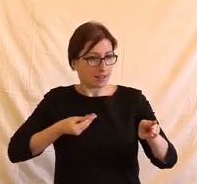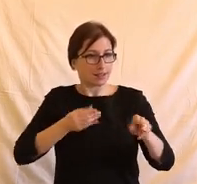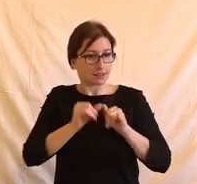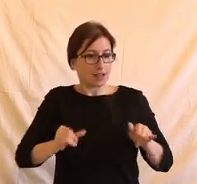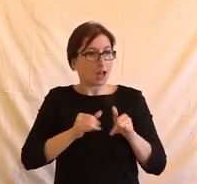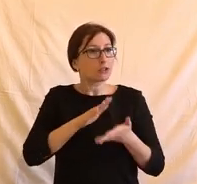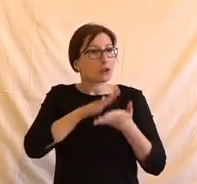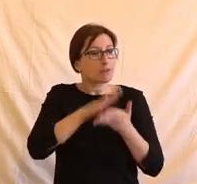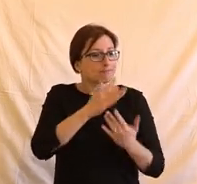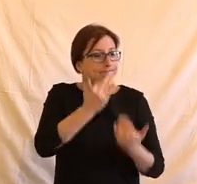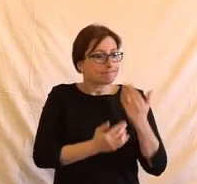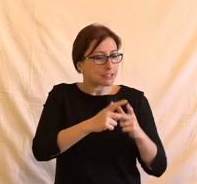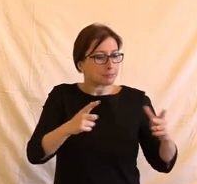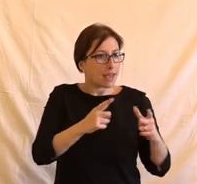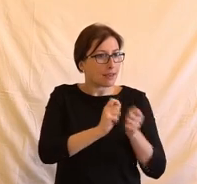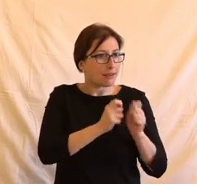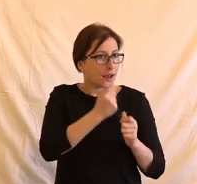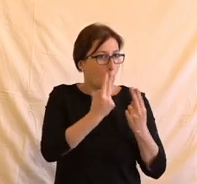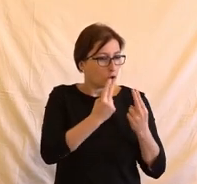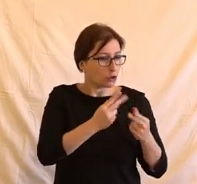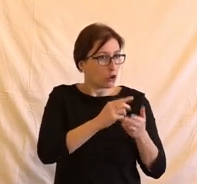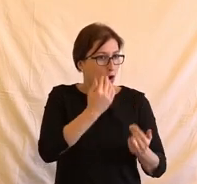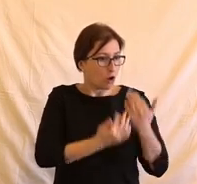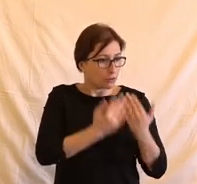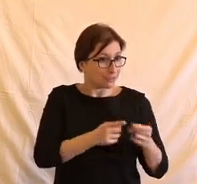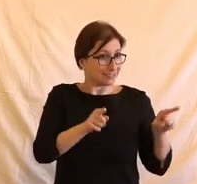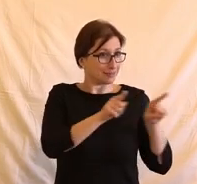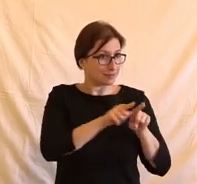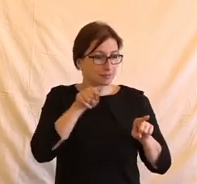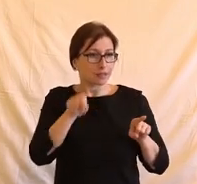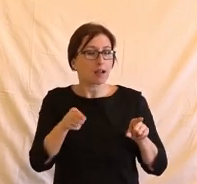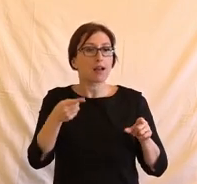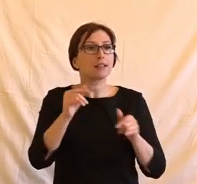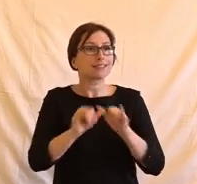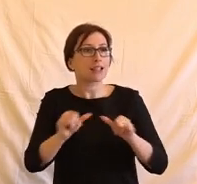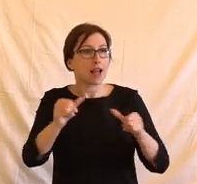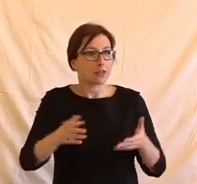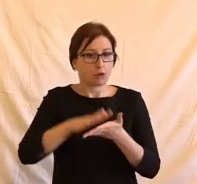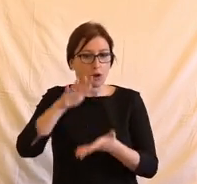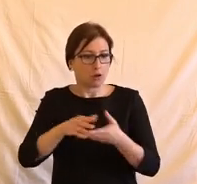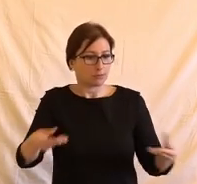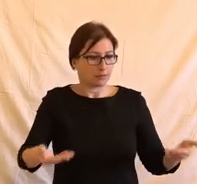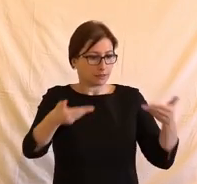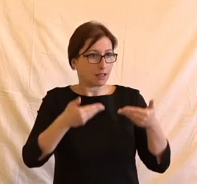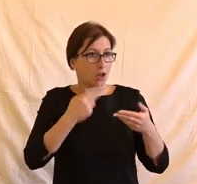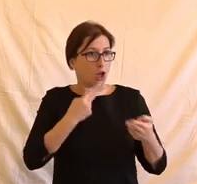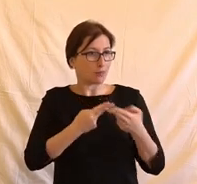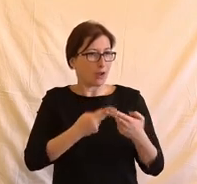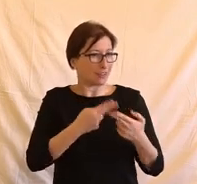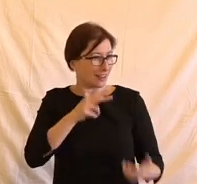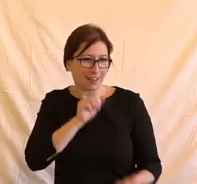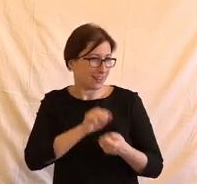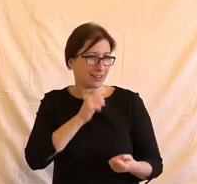součet hodnoty, které představovaly ty směnky, neboli tehdy bankovky, a množství zlata, které